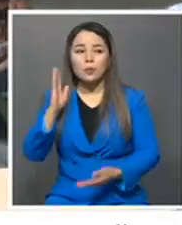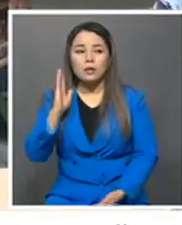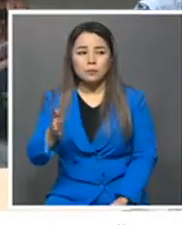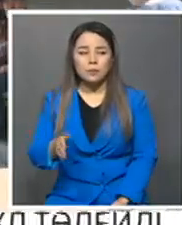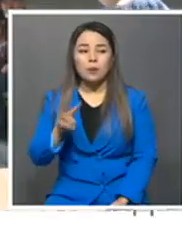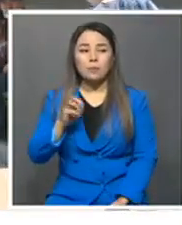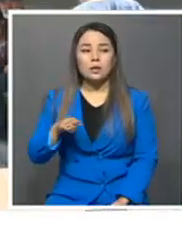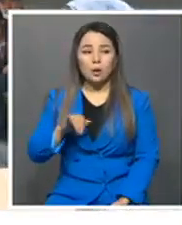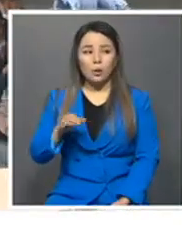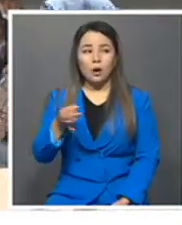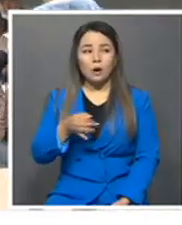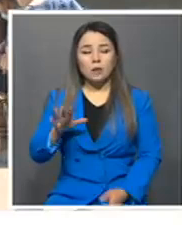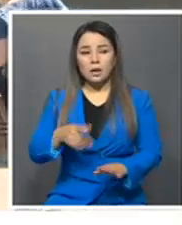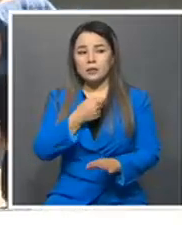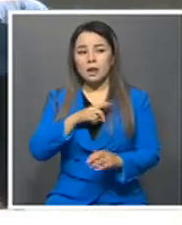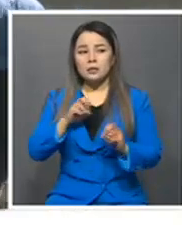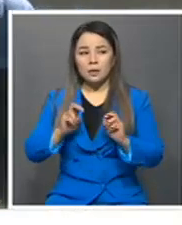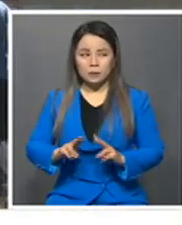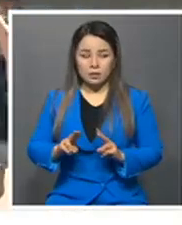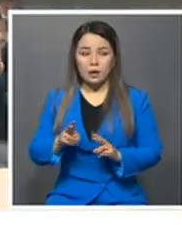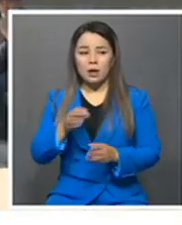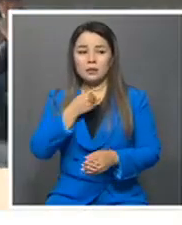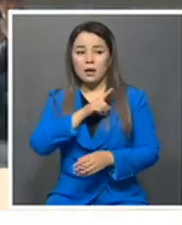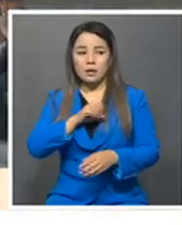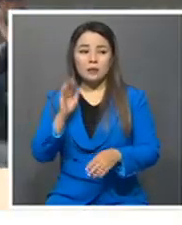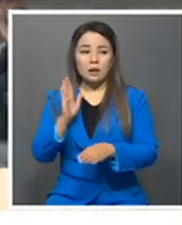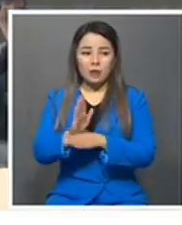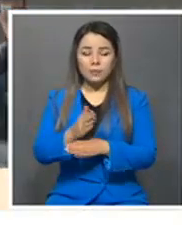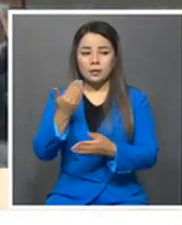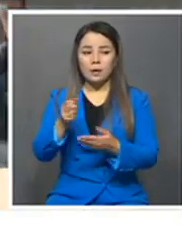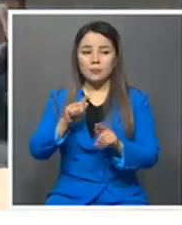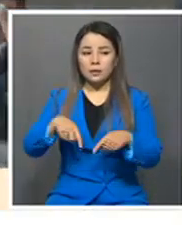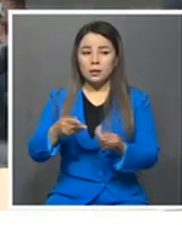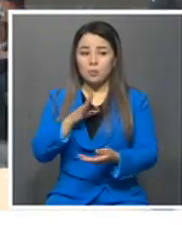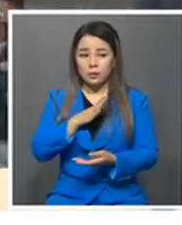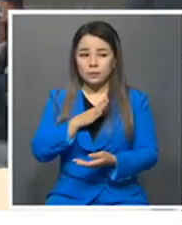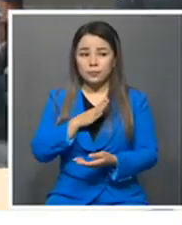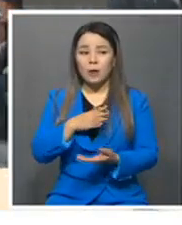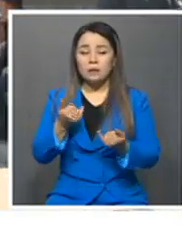Медеу ауданының санитарлық дәрігерге тапсырма берілді.